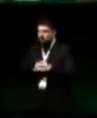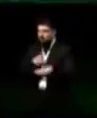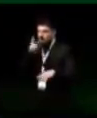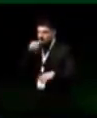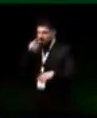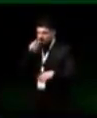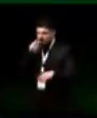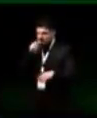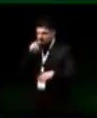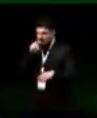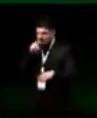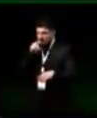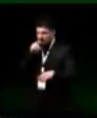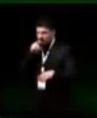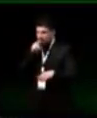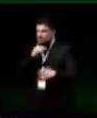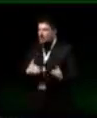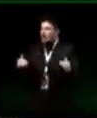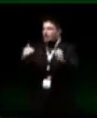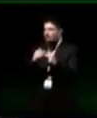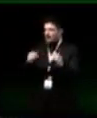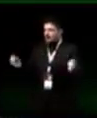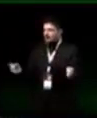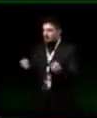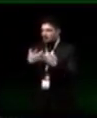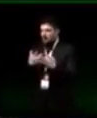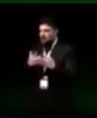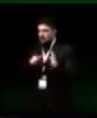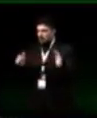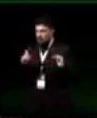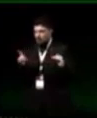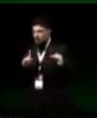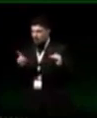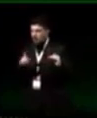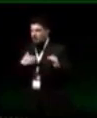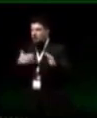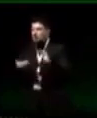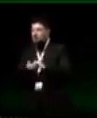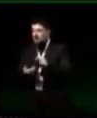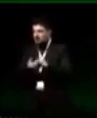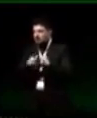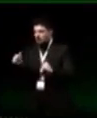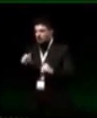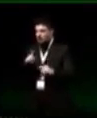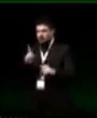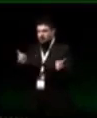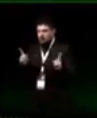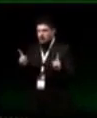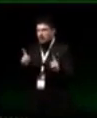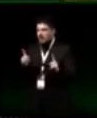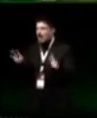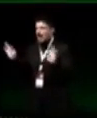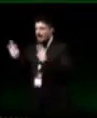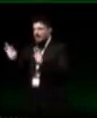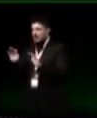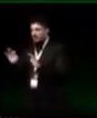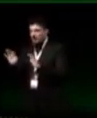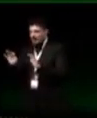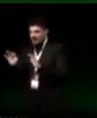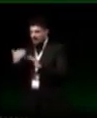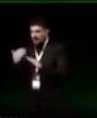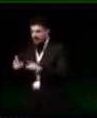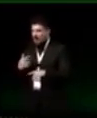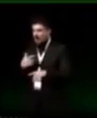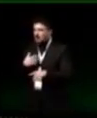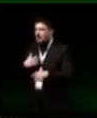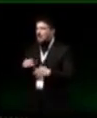soltanto alle donne le pari opportunità o le questioni sociali. Negli anni 90 per troppo tempo l'assessorato alle donne